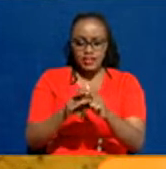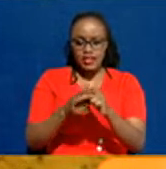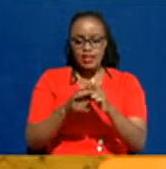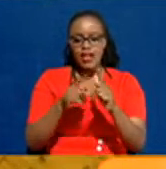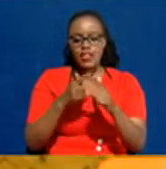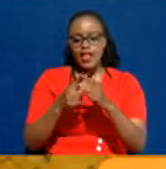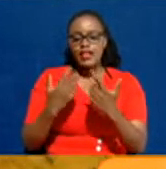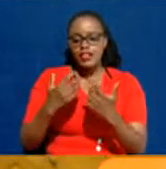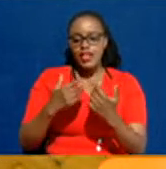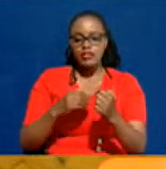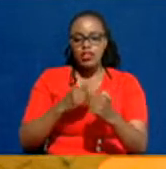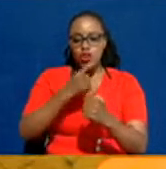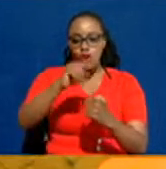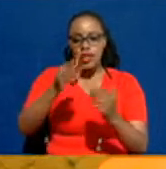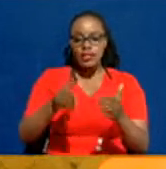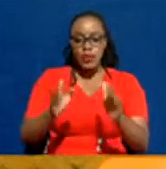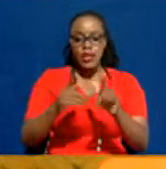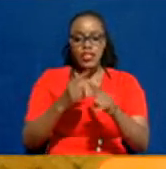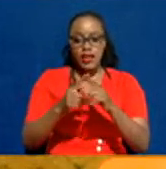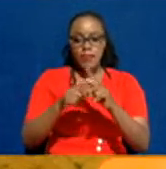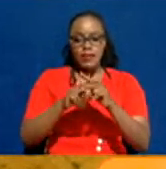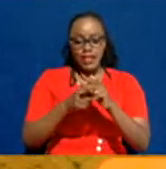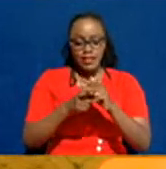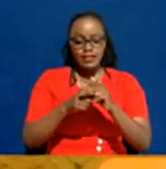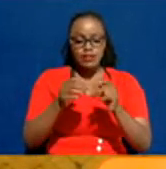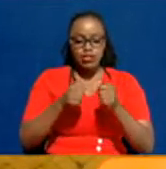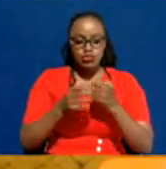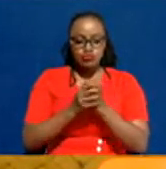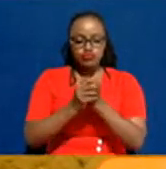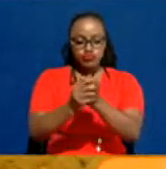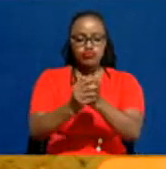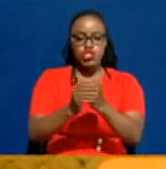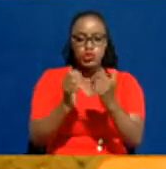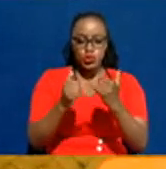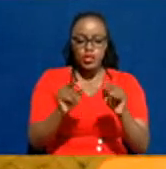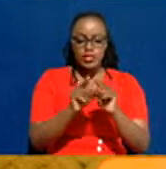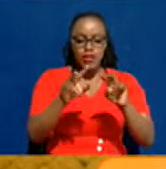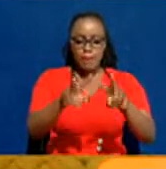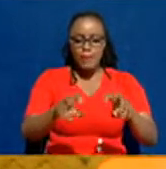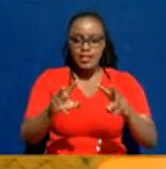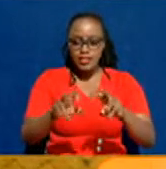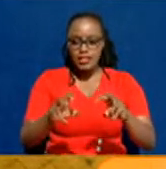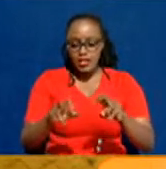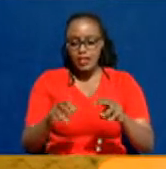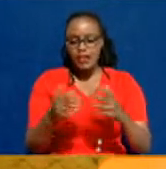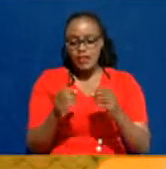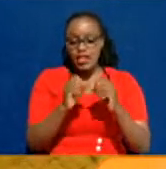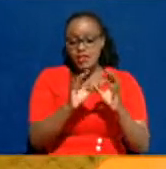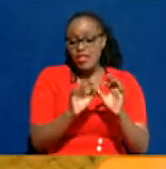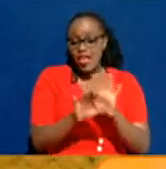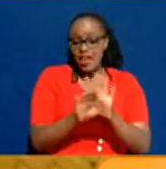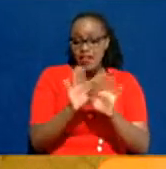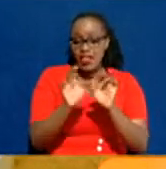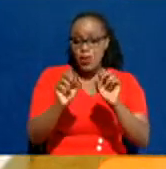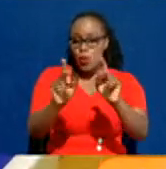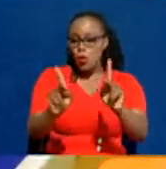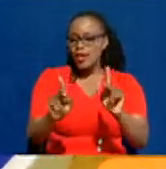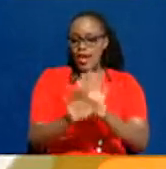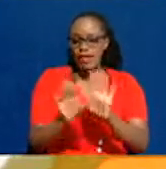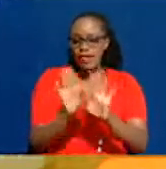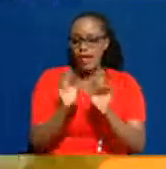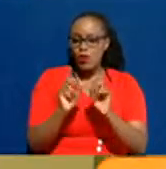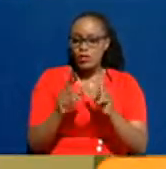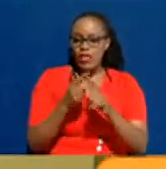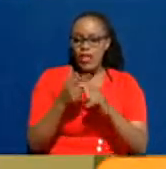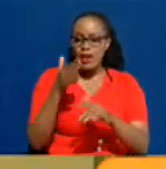it the right way. Started, I put it on. It's not recording. I checked if the batteries were okay. The batteries were okay. I put